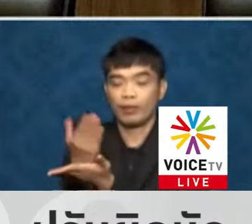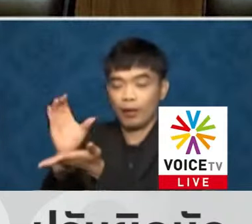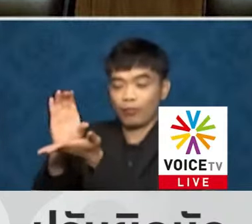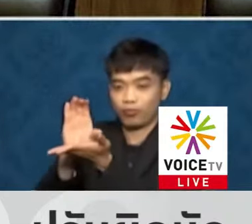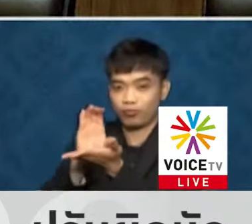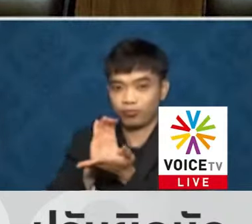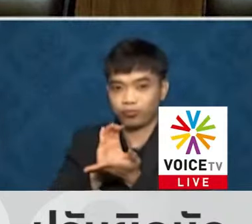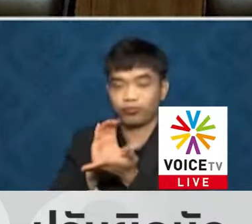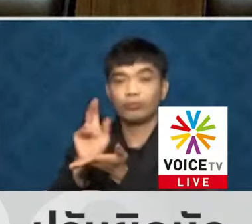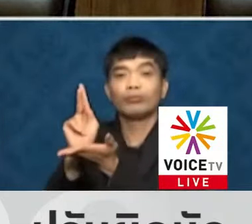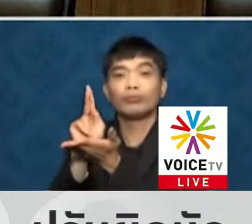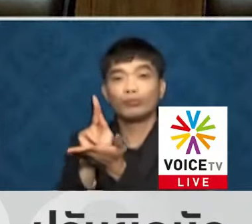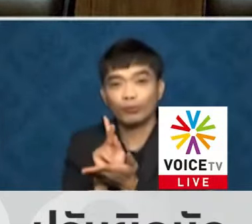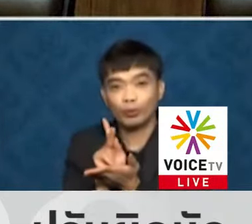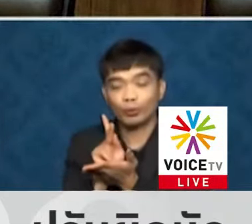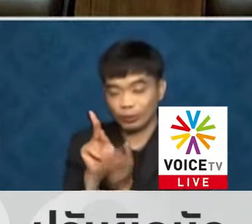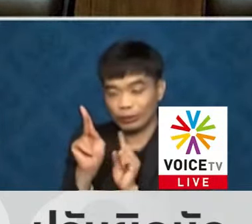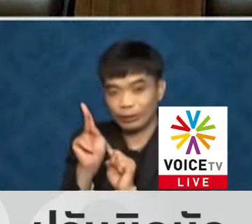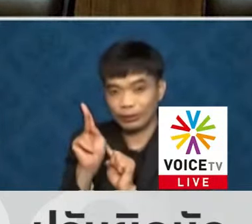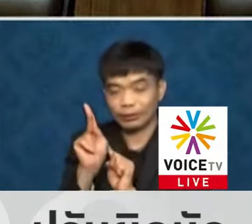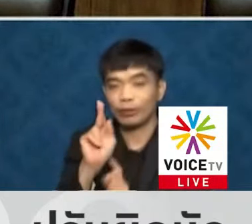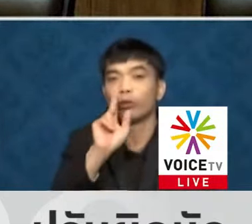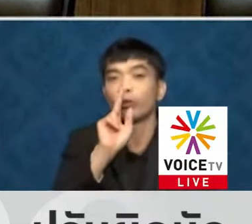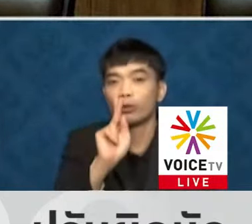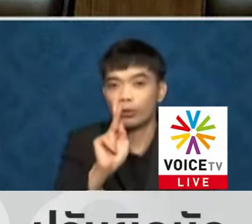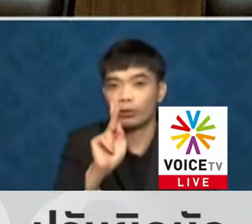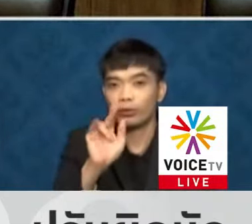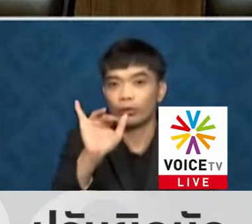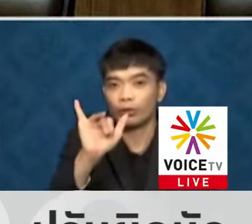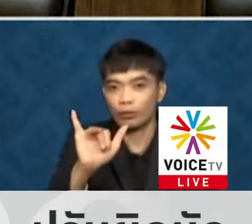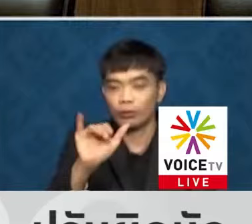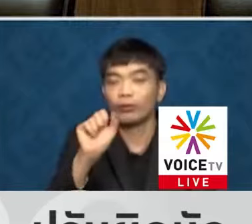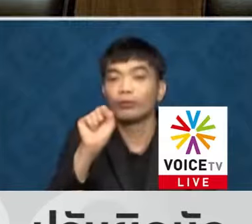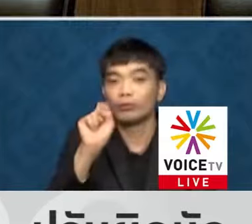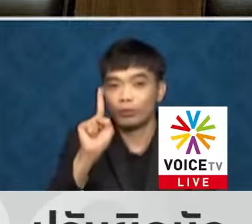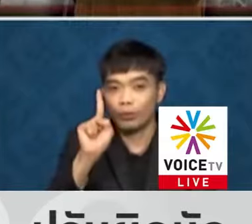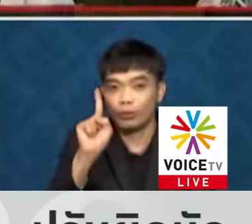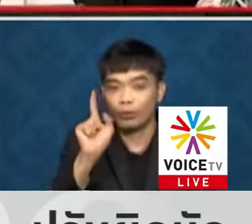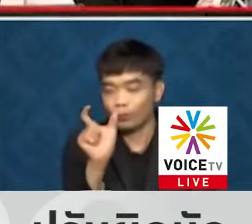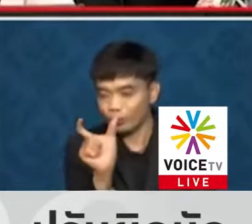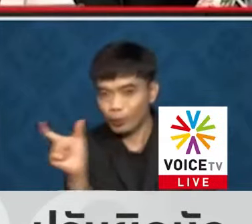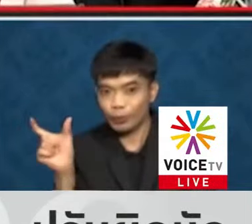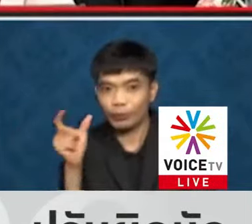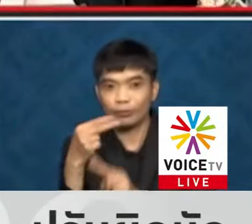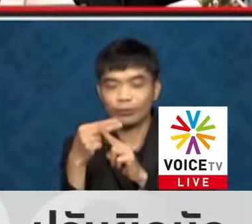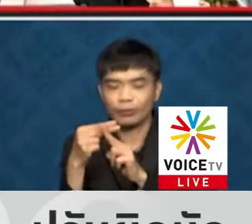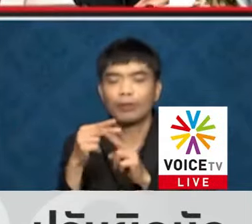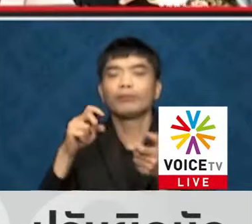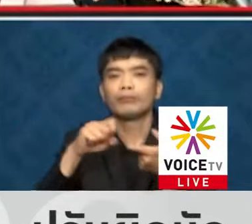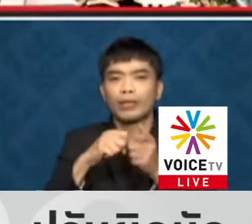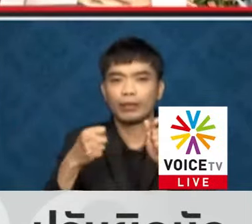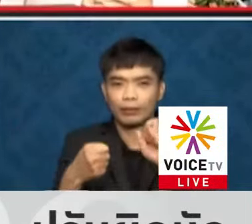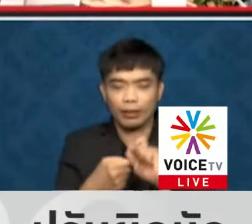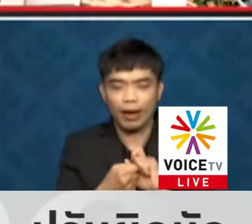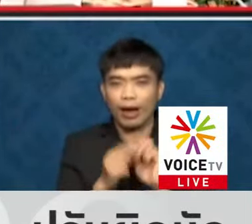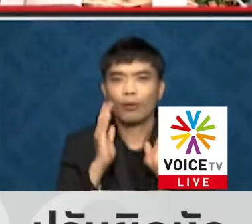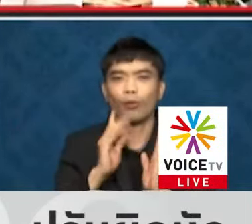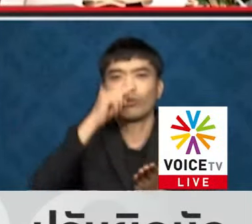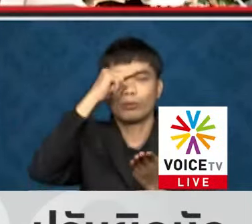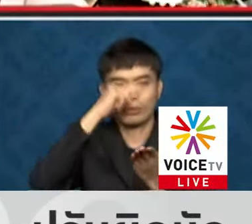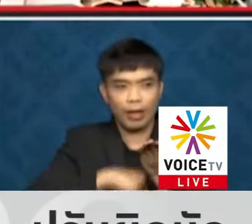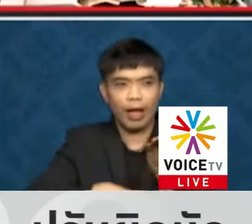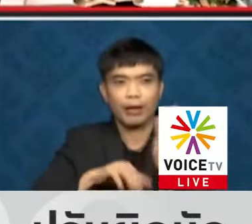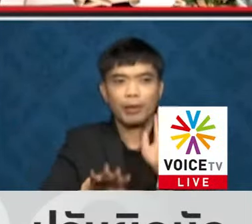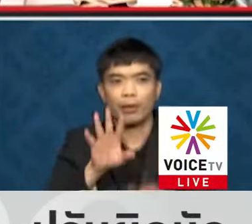คือ 62% ณสิ้นปี63สูงกว่าช่วงต้มยำกุ้งที่อยู่ระดับ 47% เมื่อปี62สะท้อนถึงความไม่ปกติ